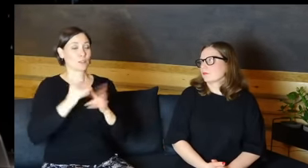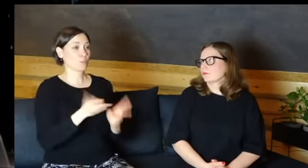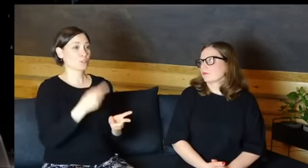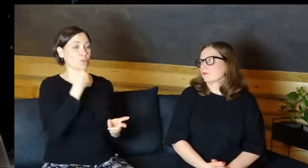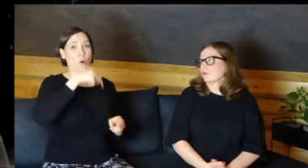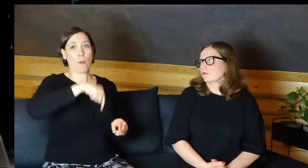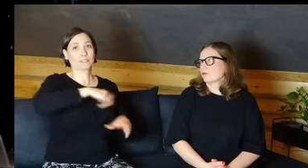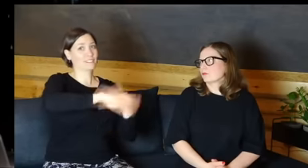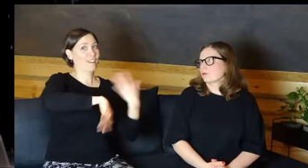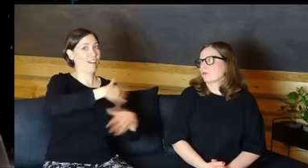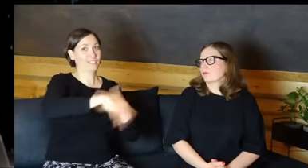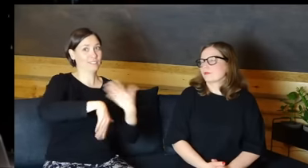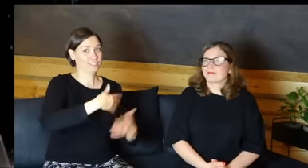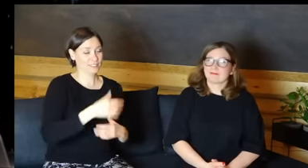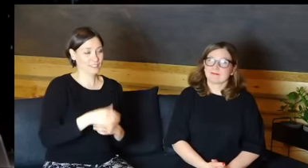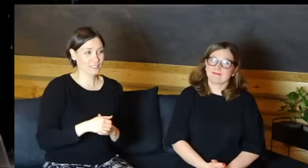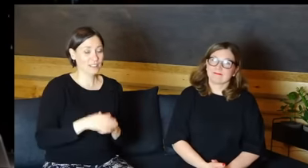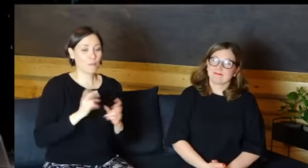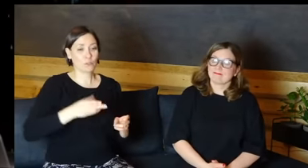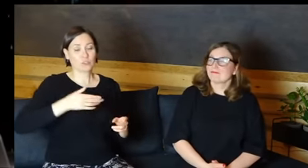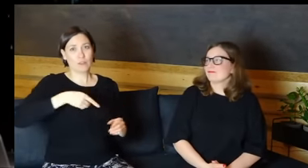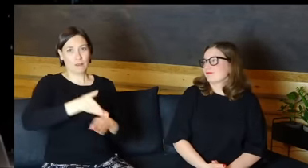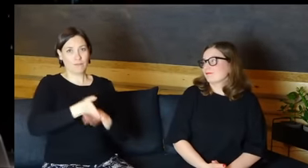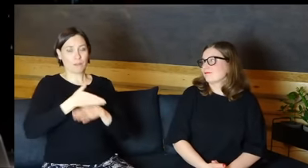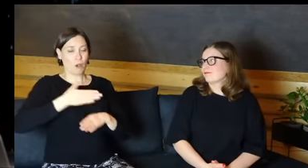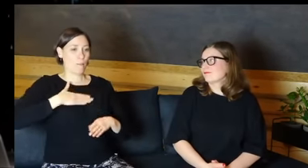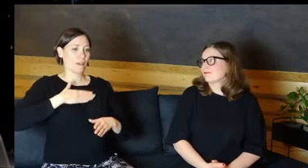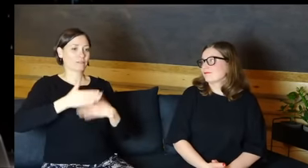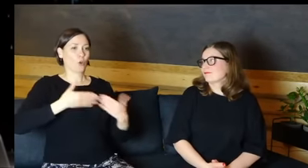myöskin jollakin tasolla meidänkin touhuja,